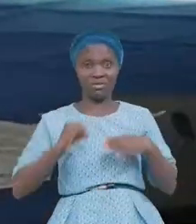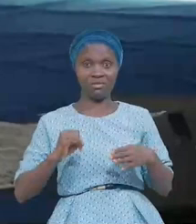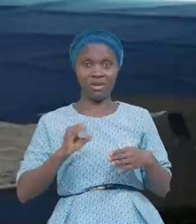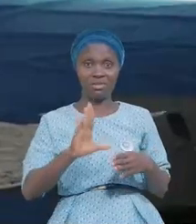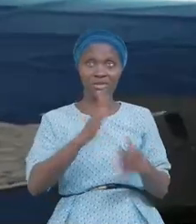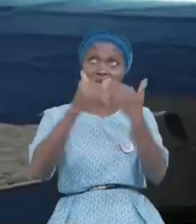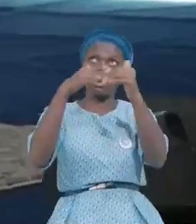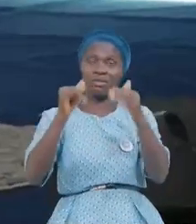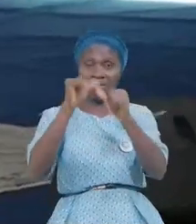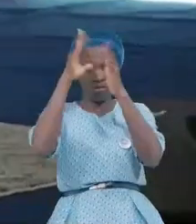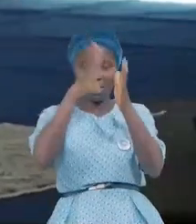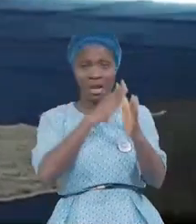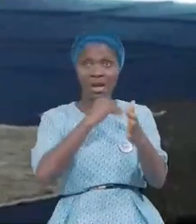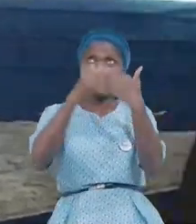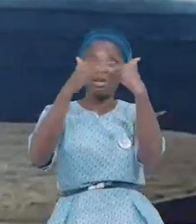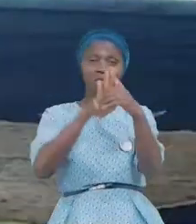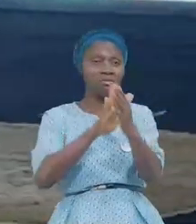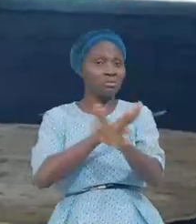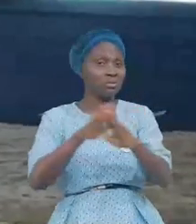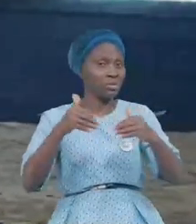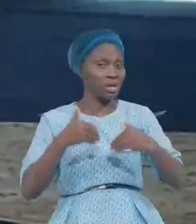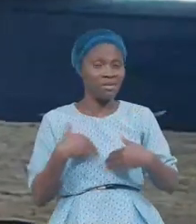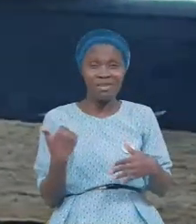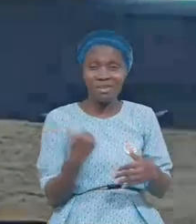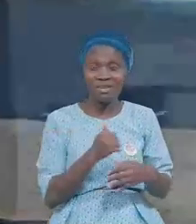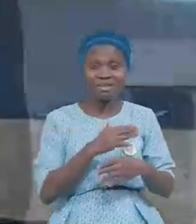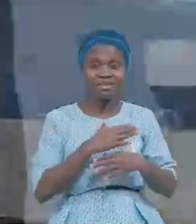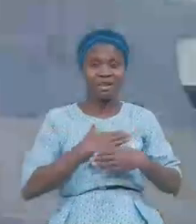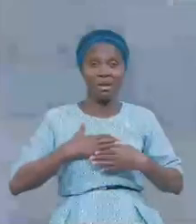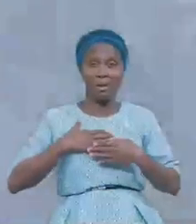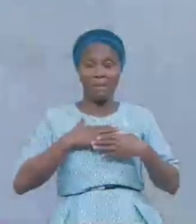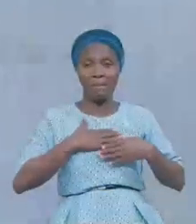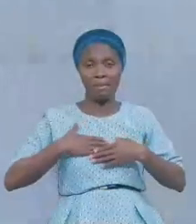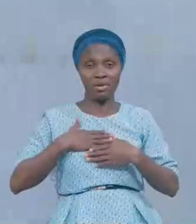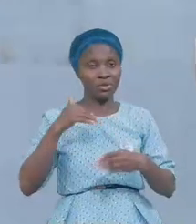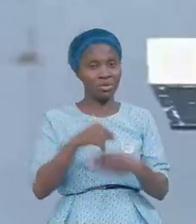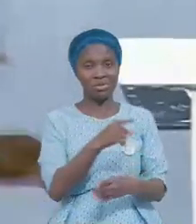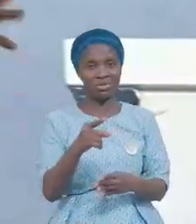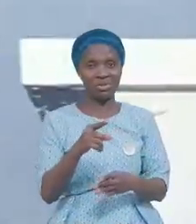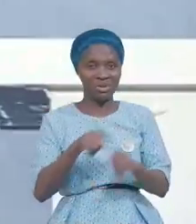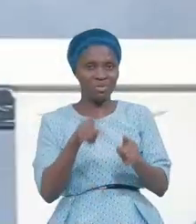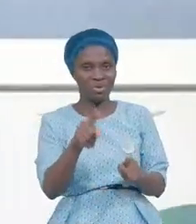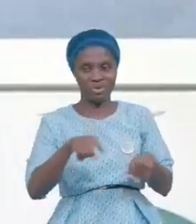ciel n'a plus de plaisir en toi, te balader en souriant, en riant,